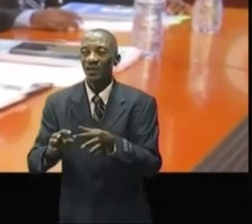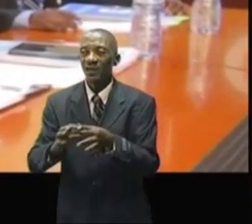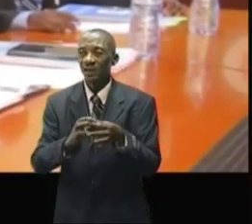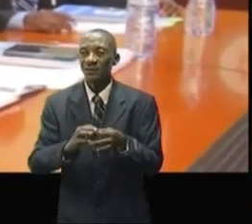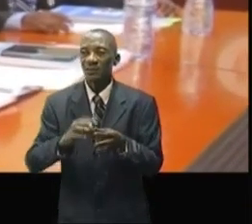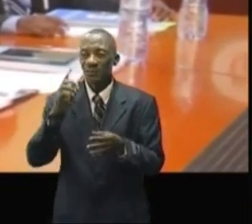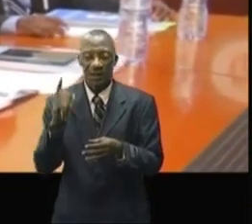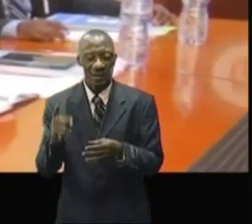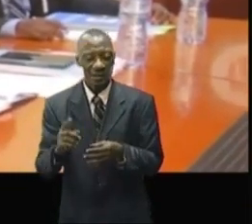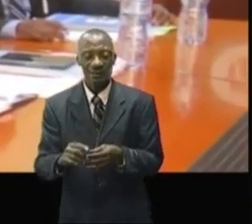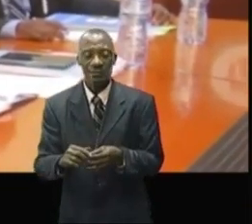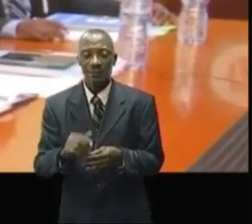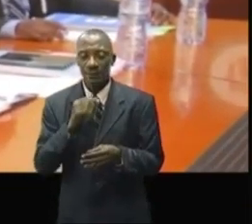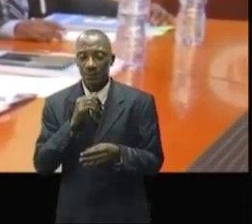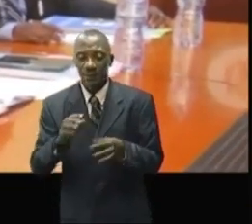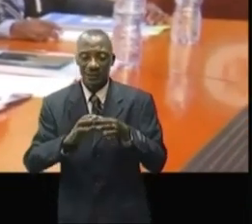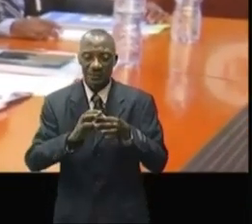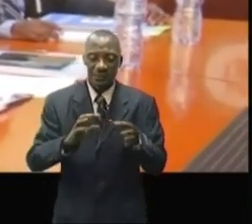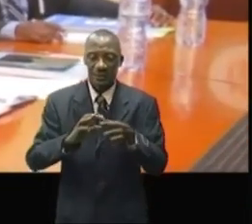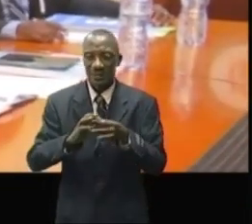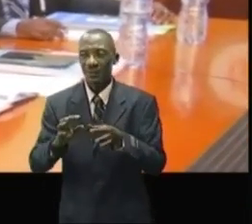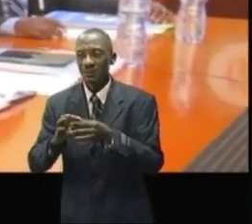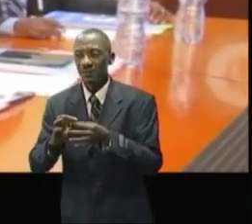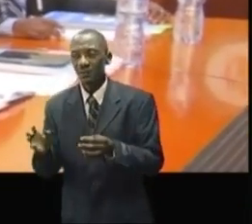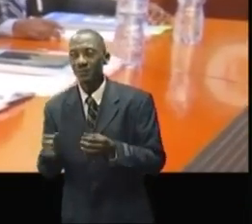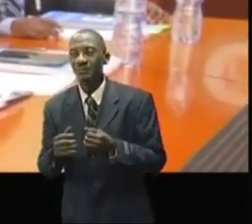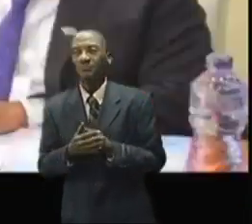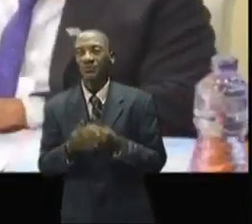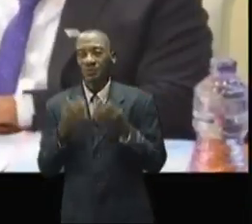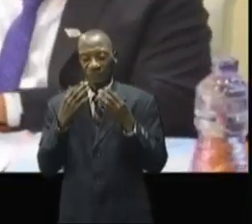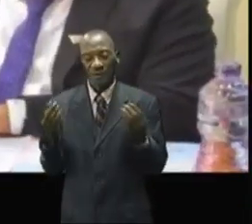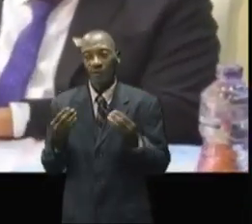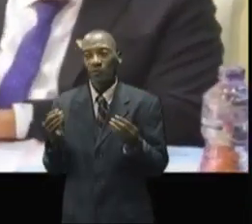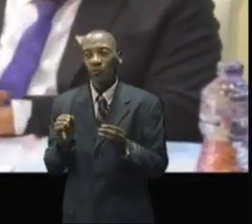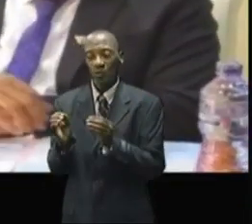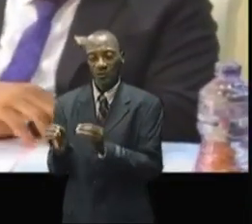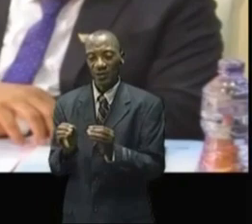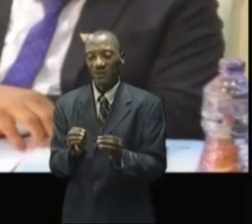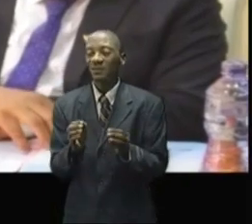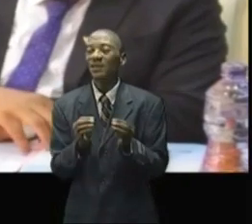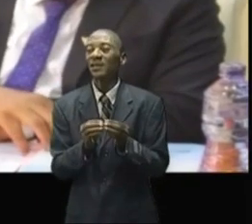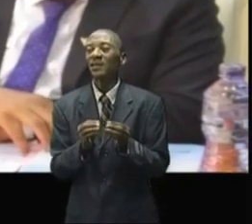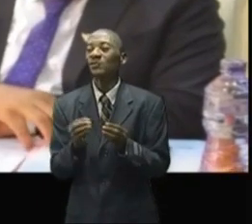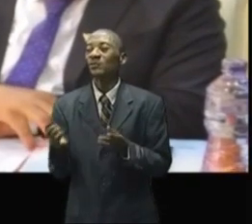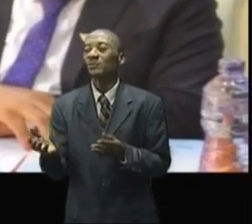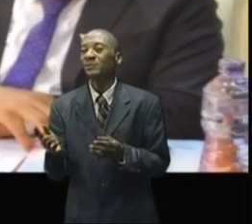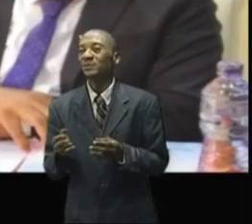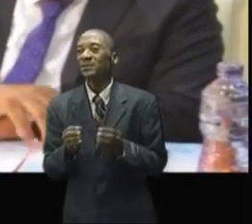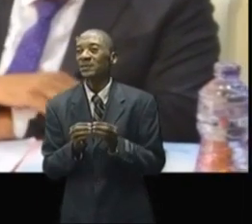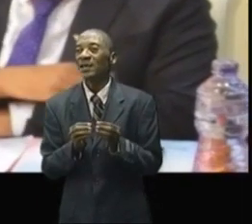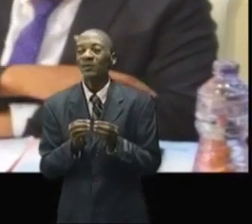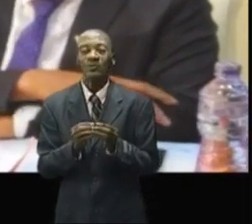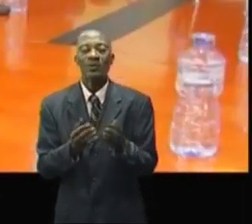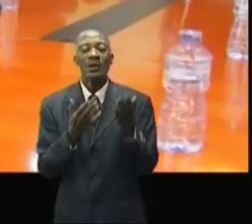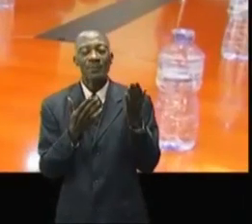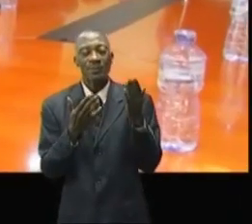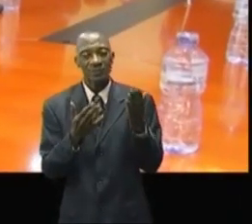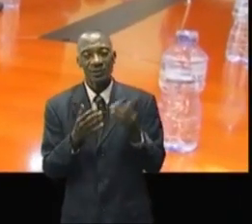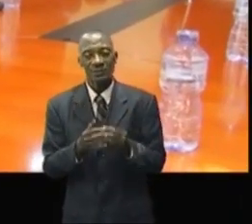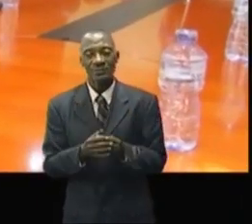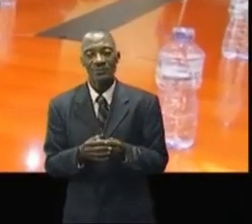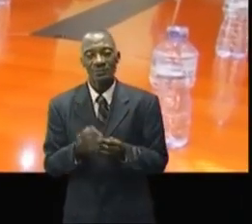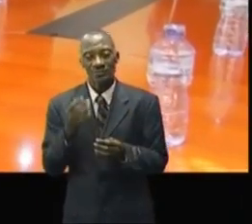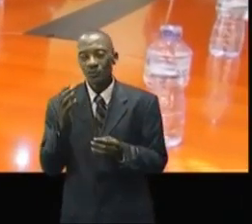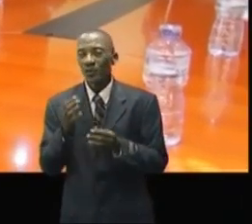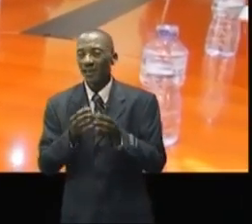Consolider les acquis des accords au besoin de revisiter pour une paix effective, un objectif que se fixe Alphonse Toumba-Louaba et son